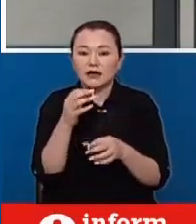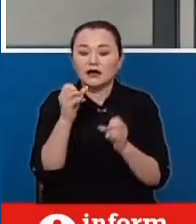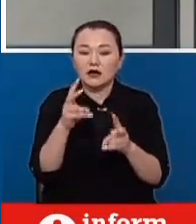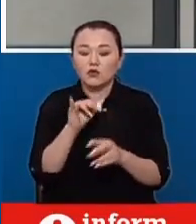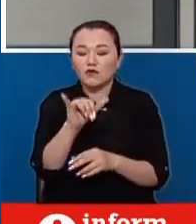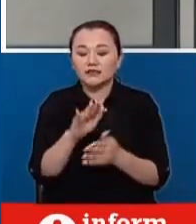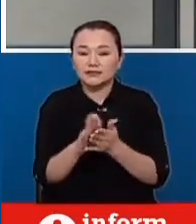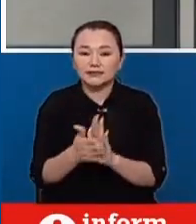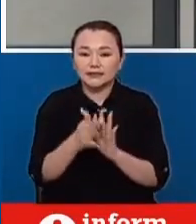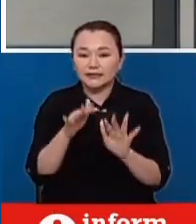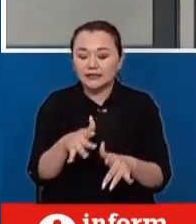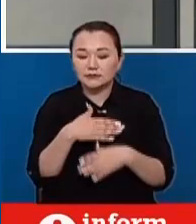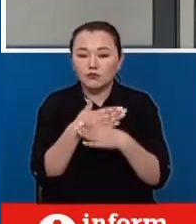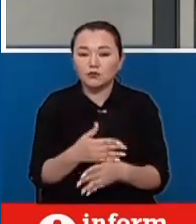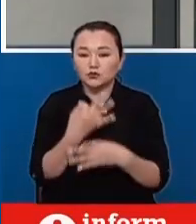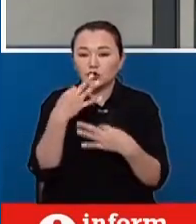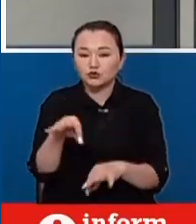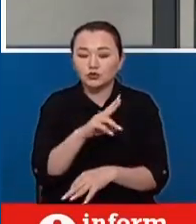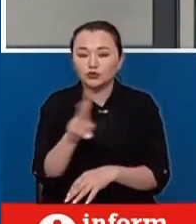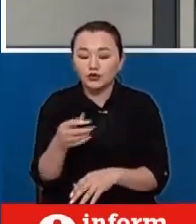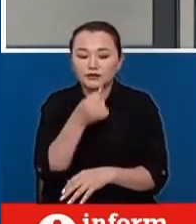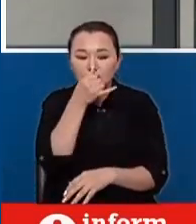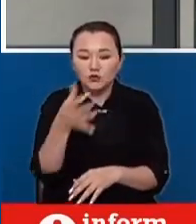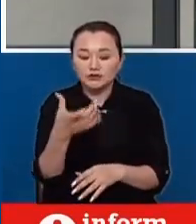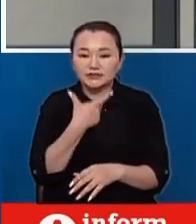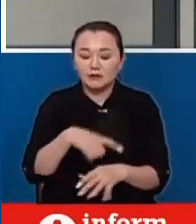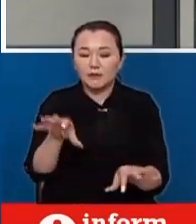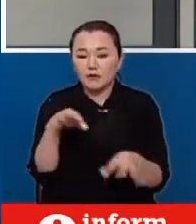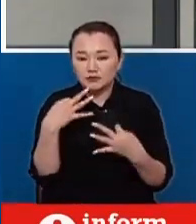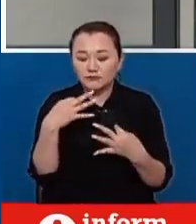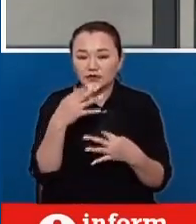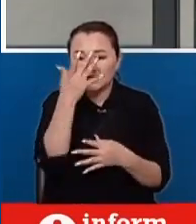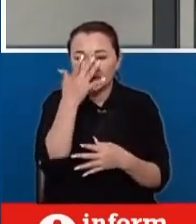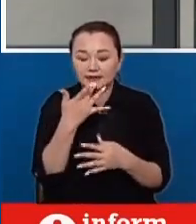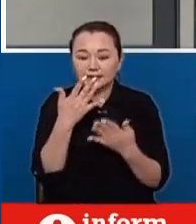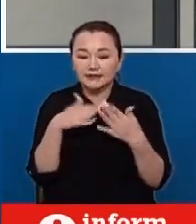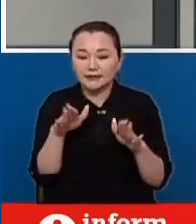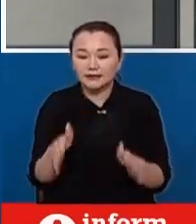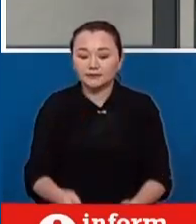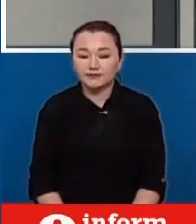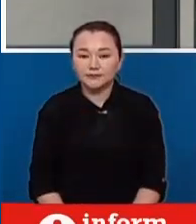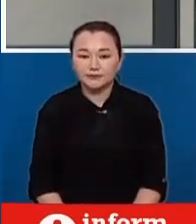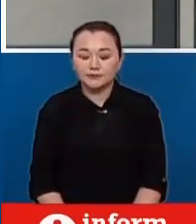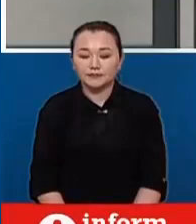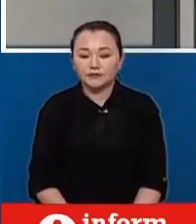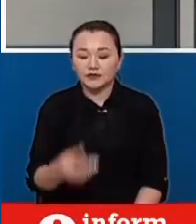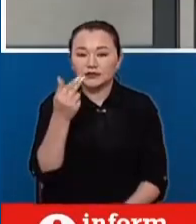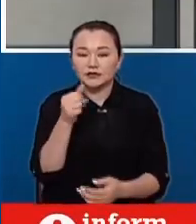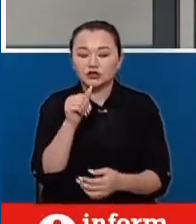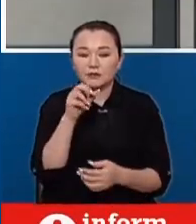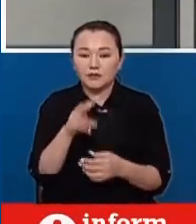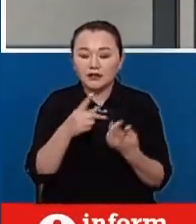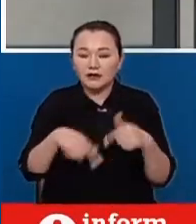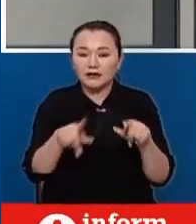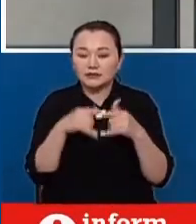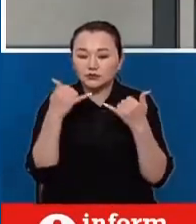вас обстоят дела с помощью в досуге тем, кто не может себе позволить летний лагерь? Да, Жамал.